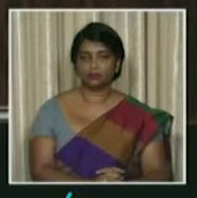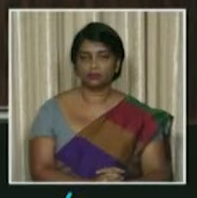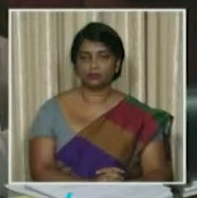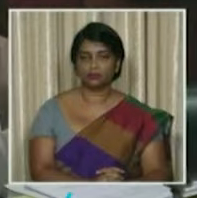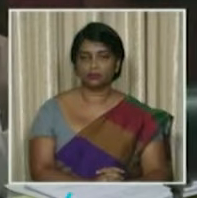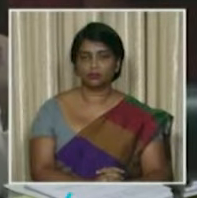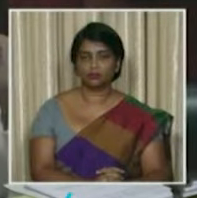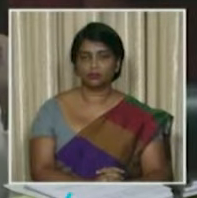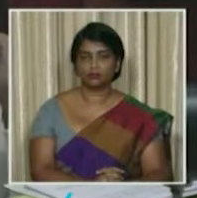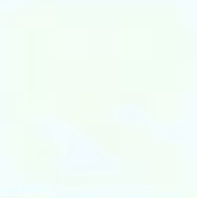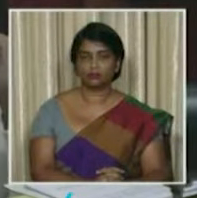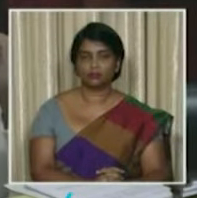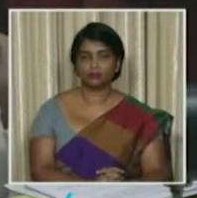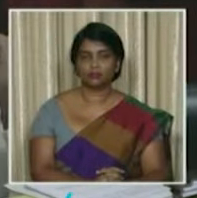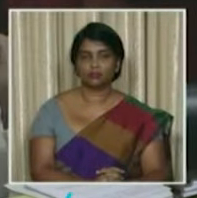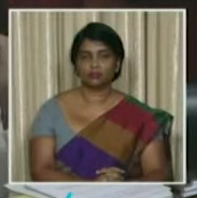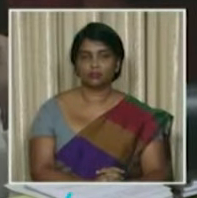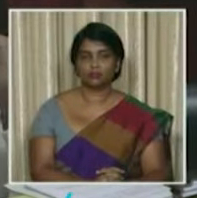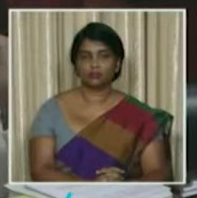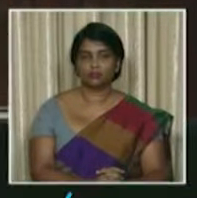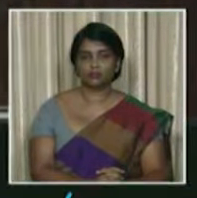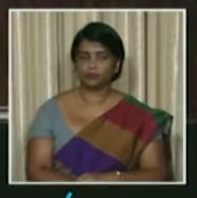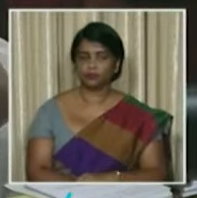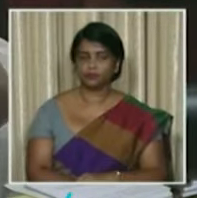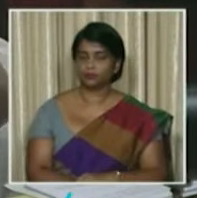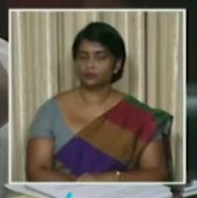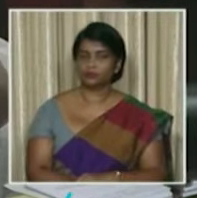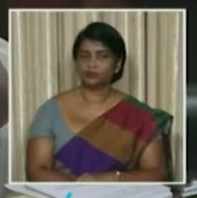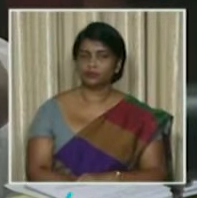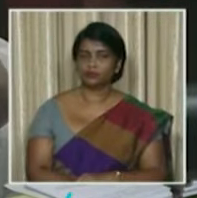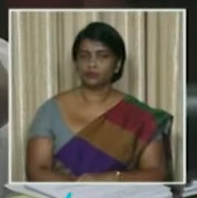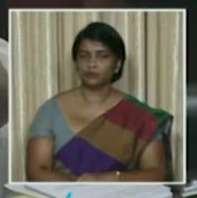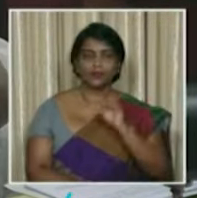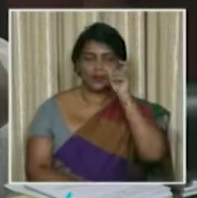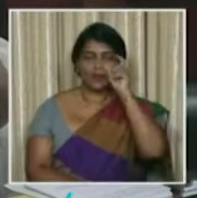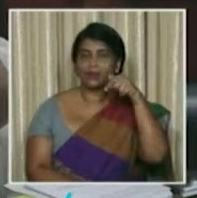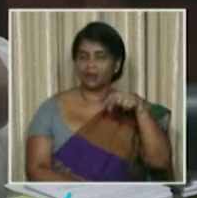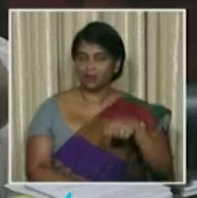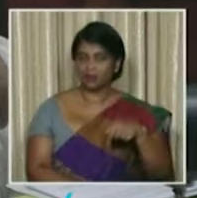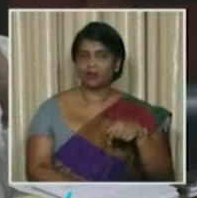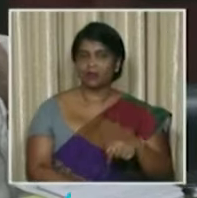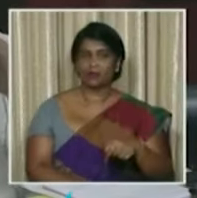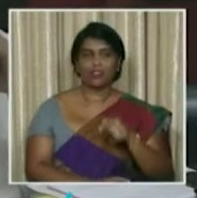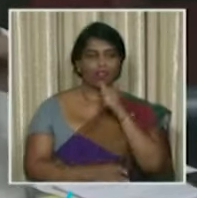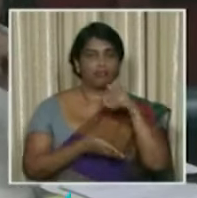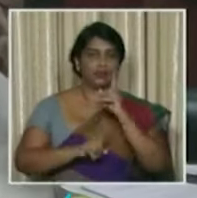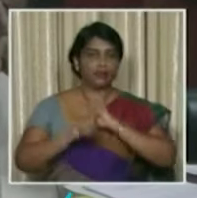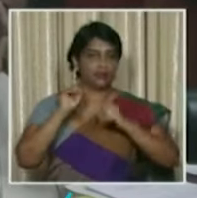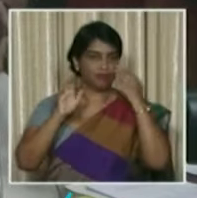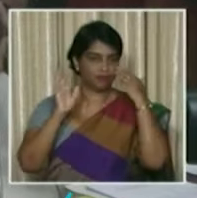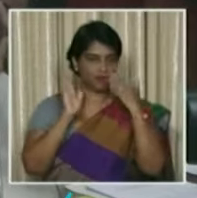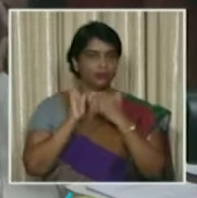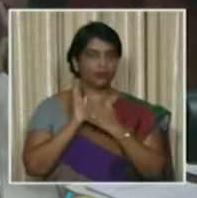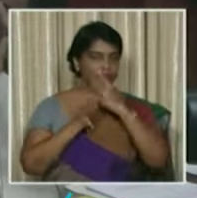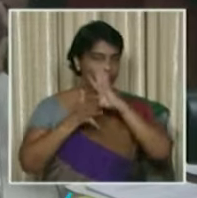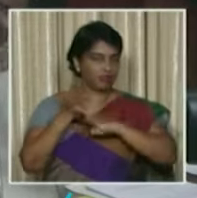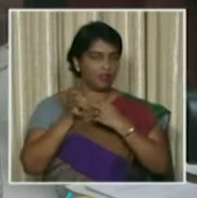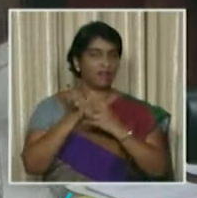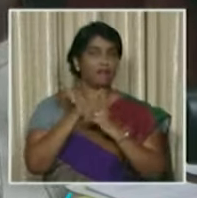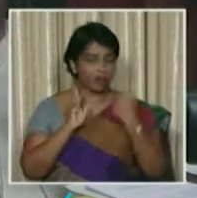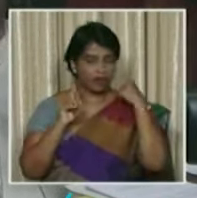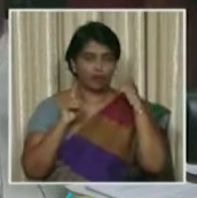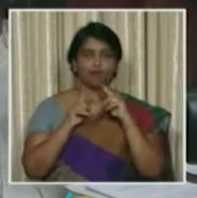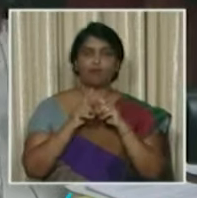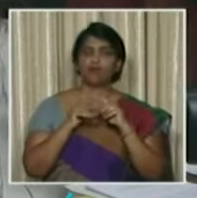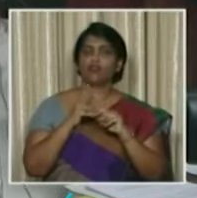ඉදුදයි. Now you are dividing now. So let's go for the vote. දැන් බලන්න අද වාරි මාර්ග සාකච්ඡා කරනවා. බැට් එක සාකච්ඡා